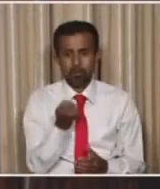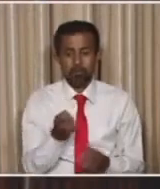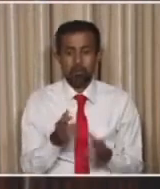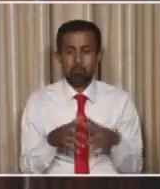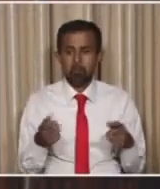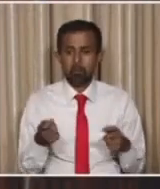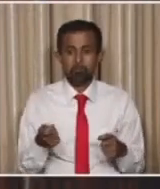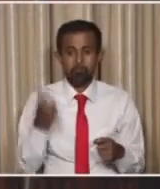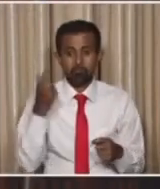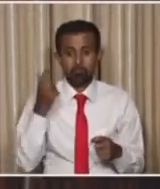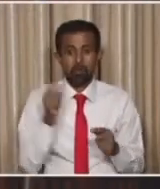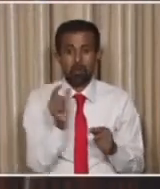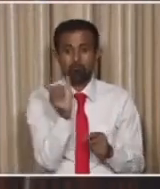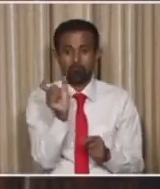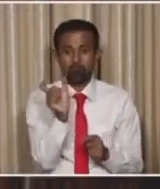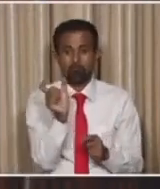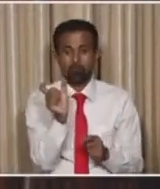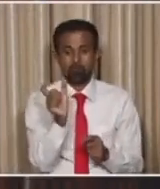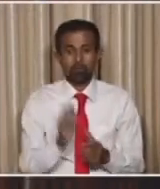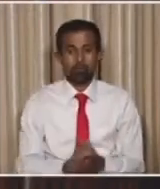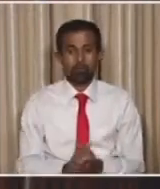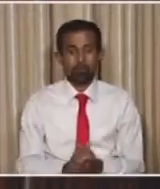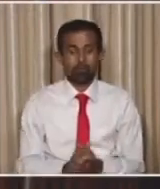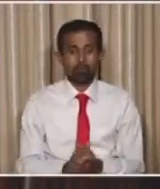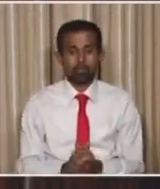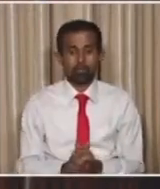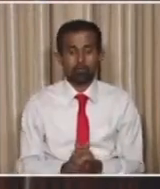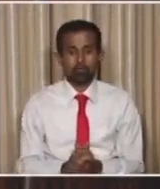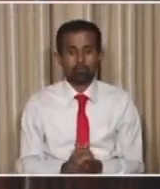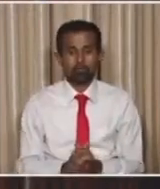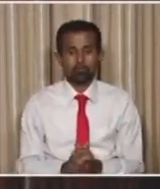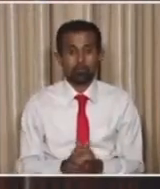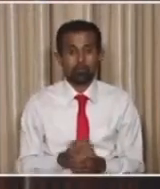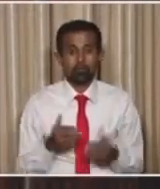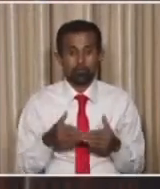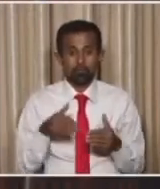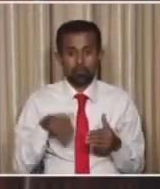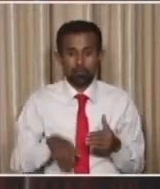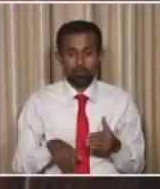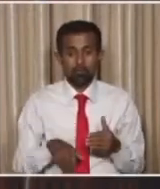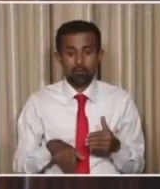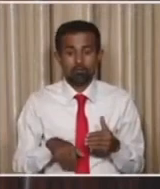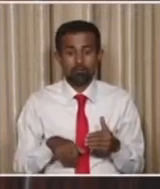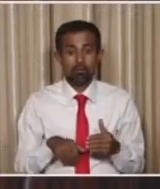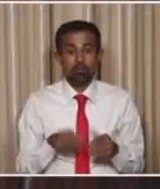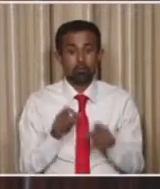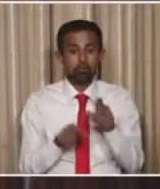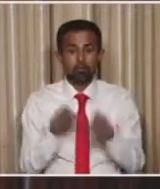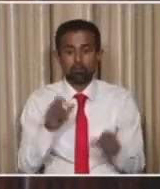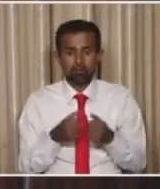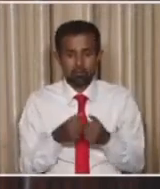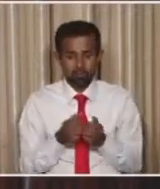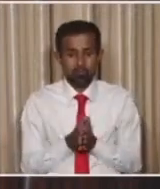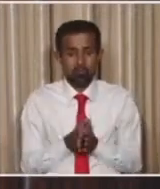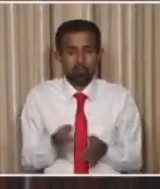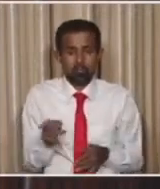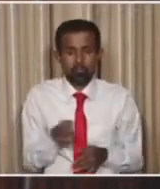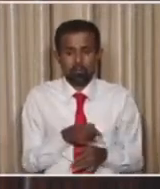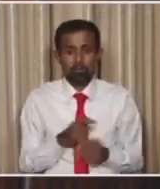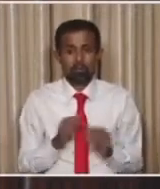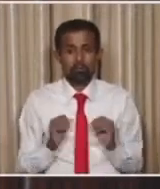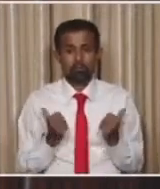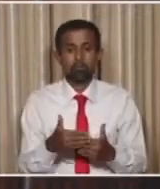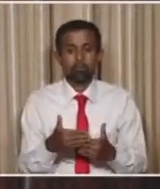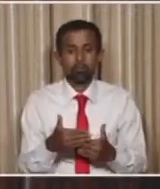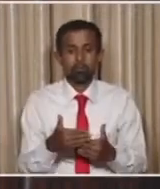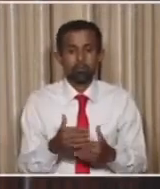උද්දමනය කියලා ලොකු වචනයක් අපි පාවිච්චි කරාට ඇත්ත කතාව තමයි අද මිනිස්සුන්ට තමන්ගේ එදිනදා ජීවිතය ගෙවා